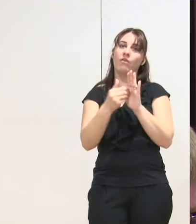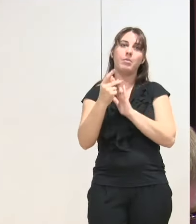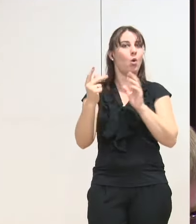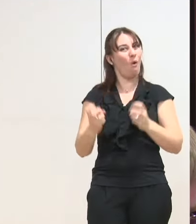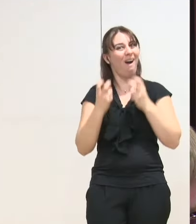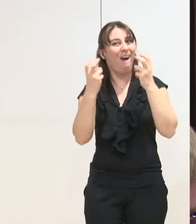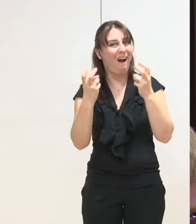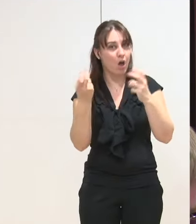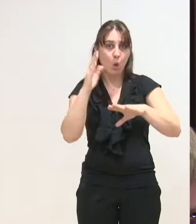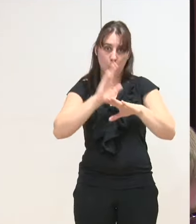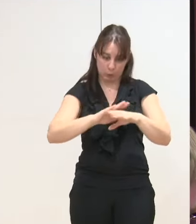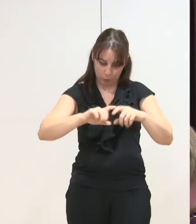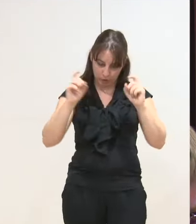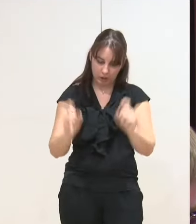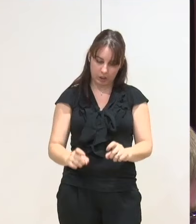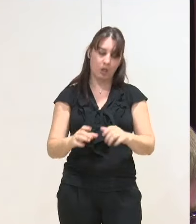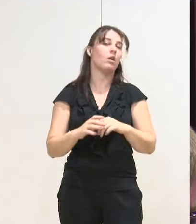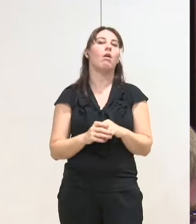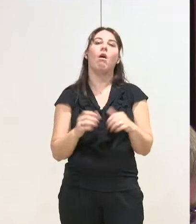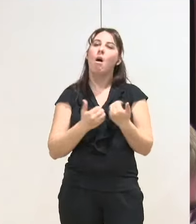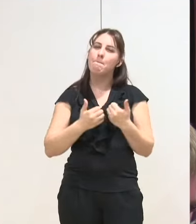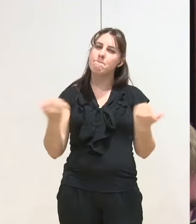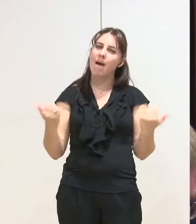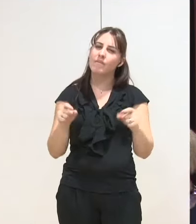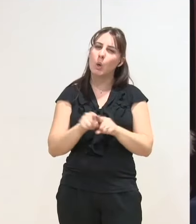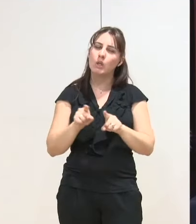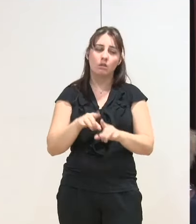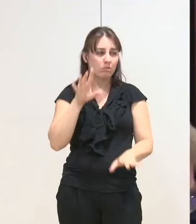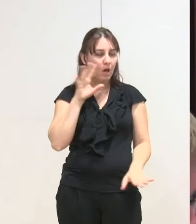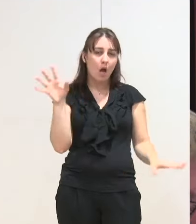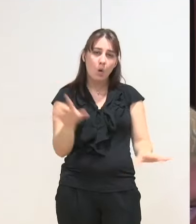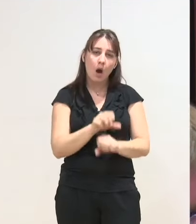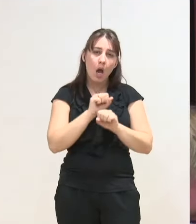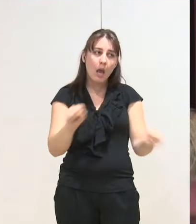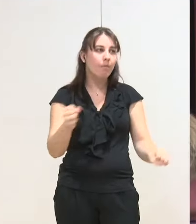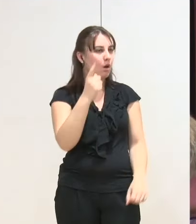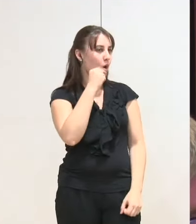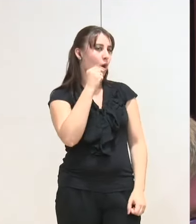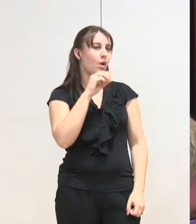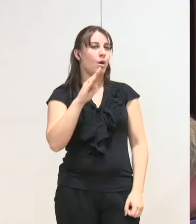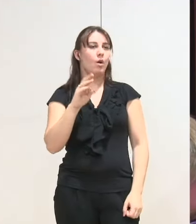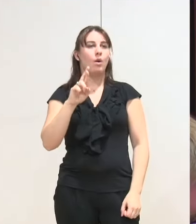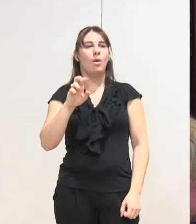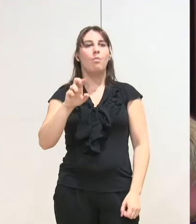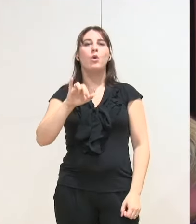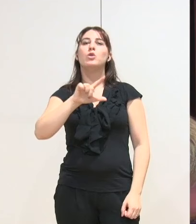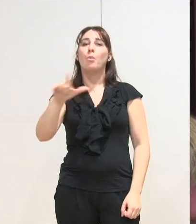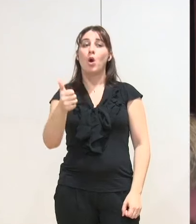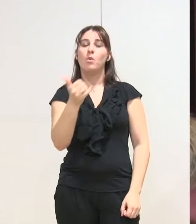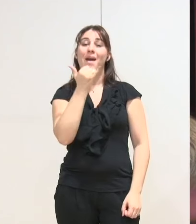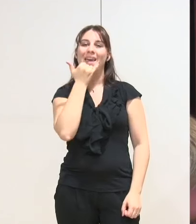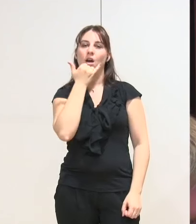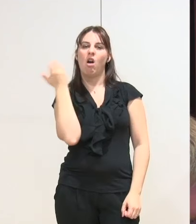de cette même ligne contradiction encore incroyable d'ailleurs monsieur breu vient de faire une erreur en vous